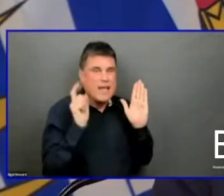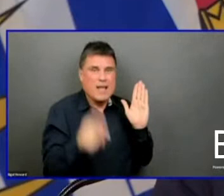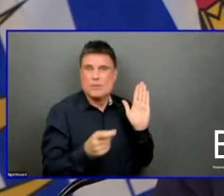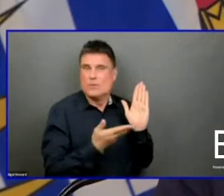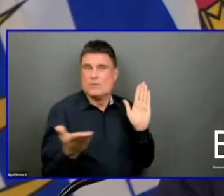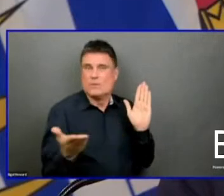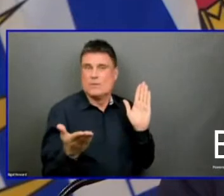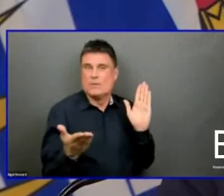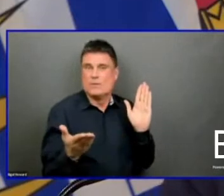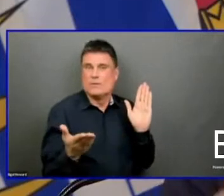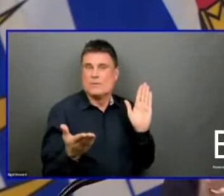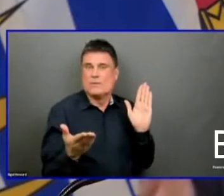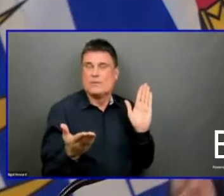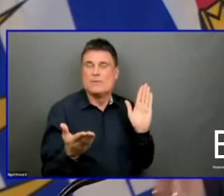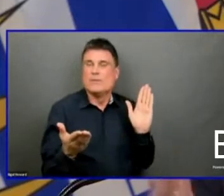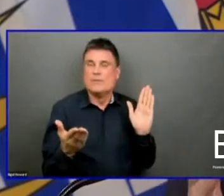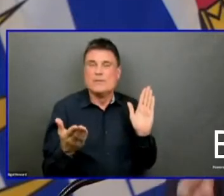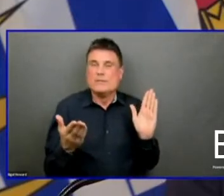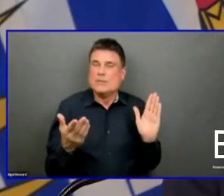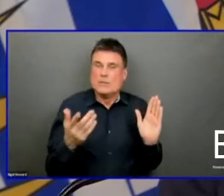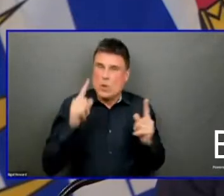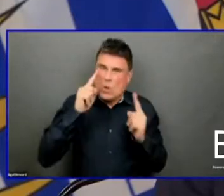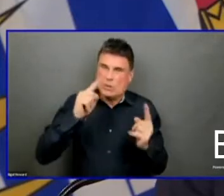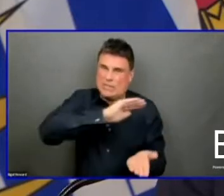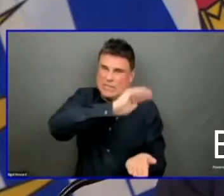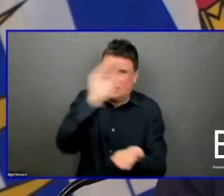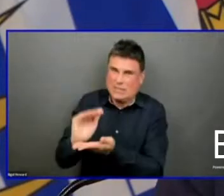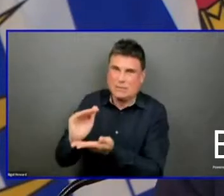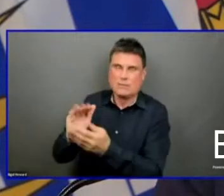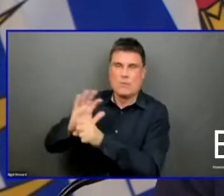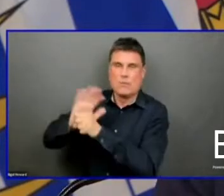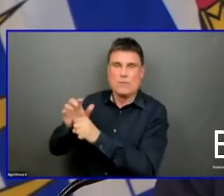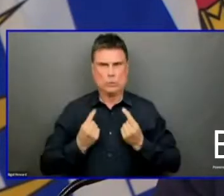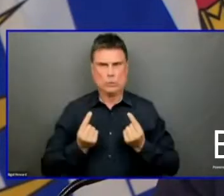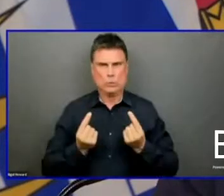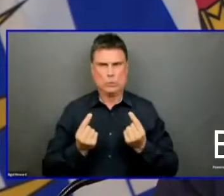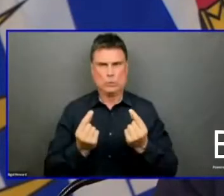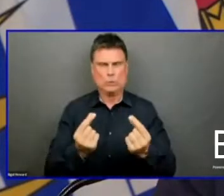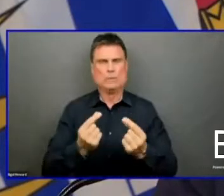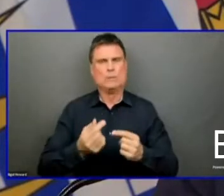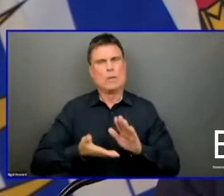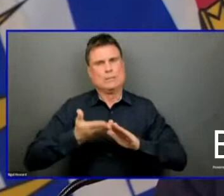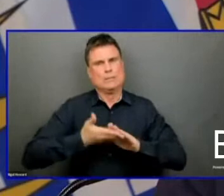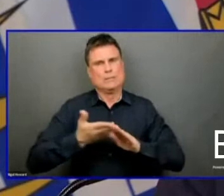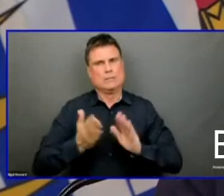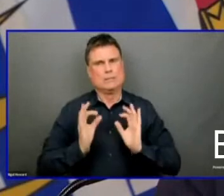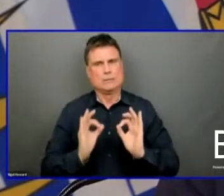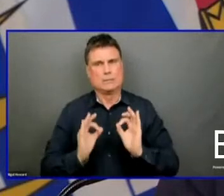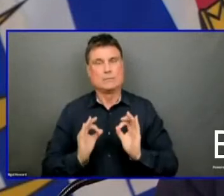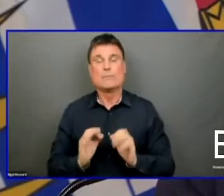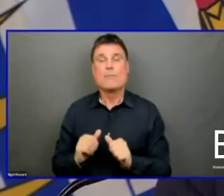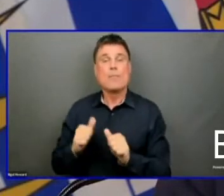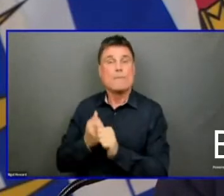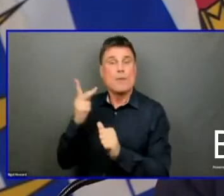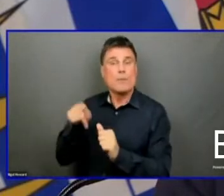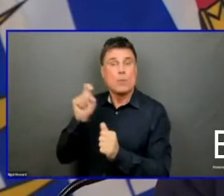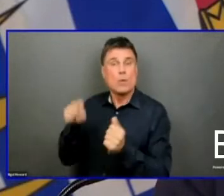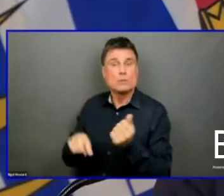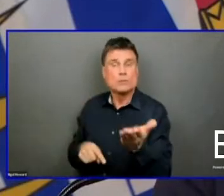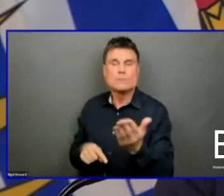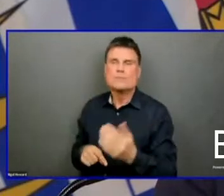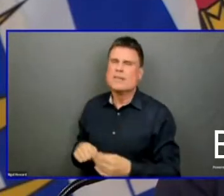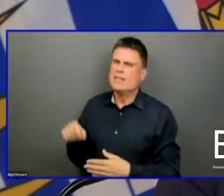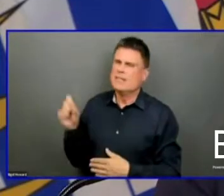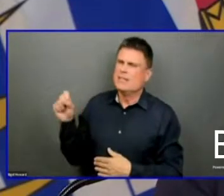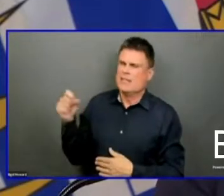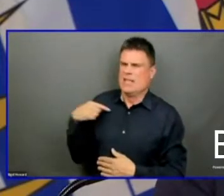needing hospitalization. So it's all looking at what we 他住院就是有效的阻